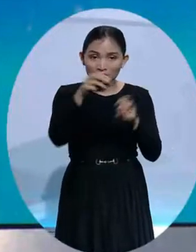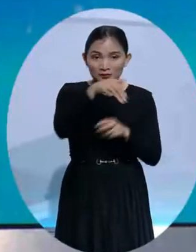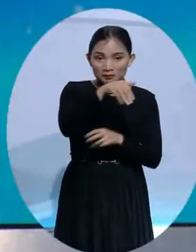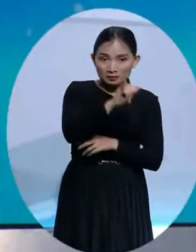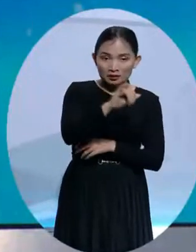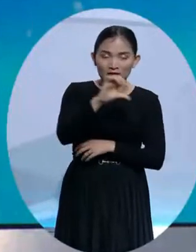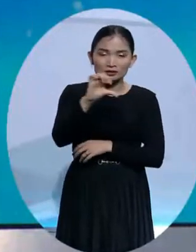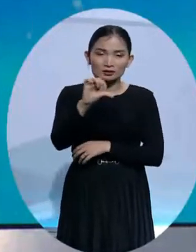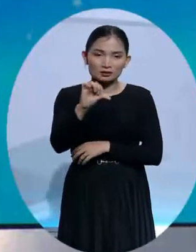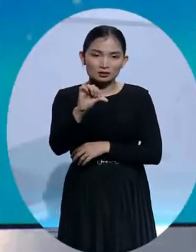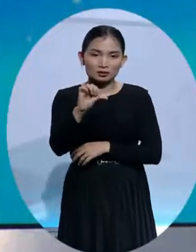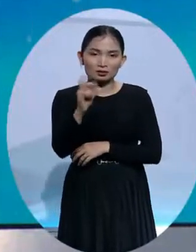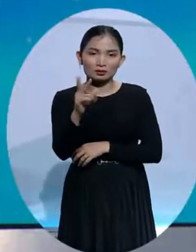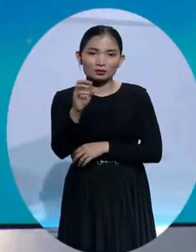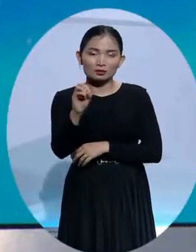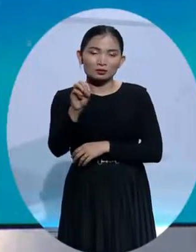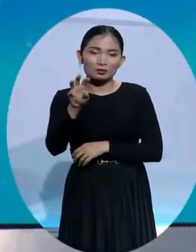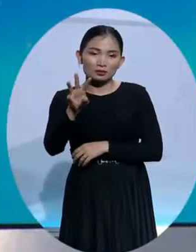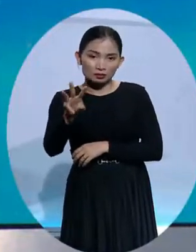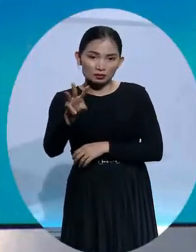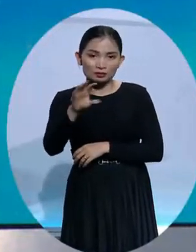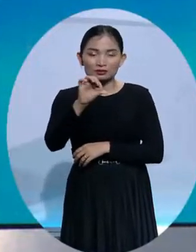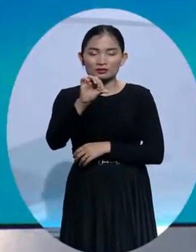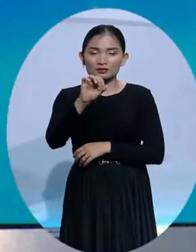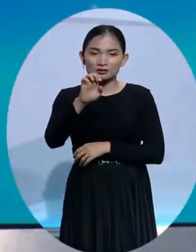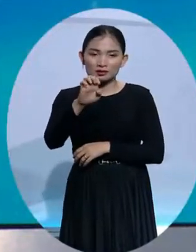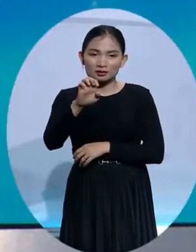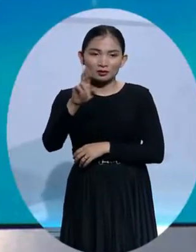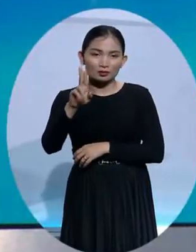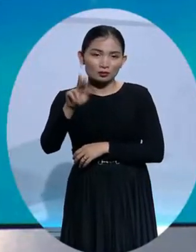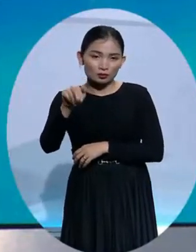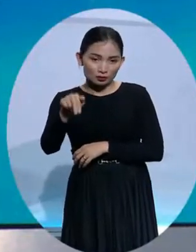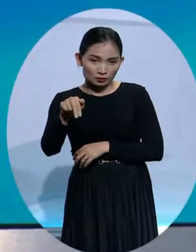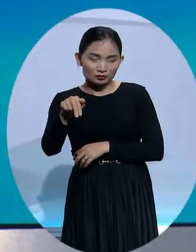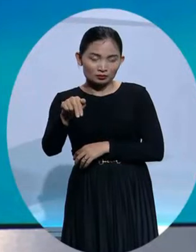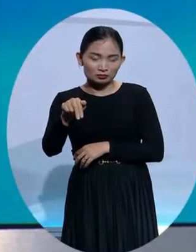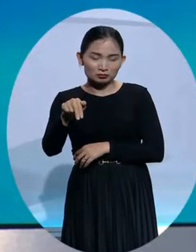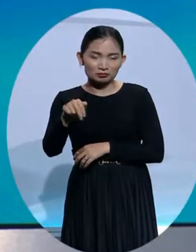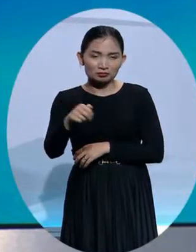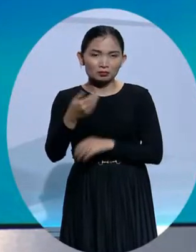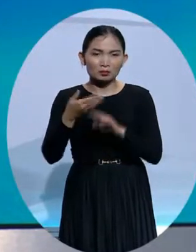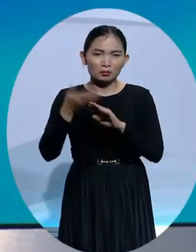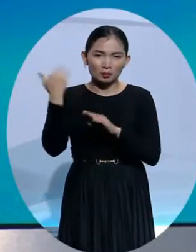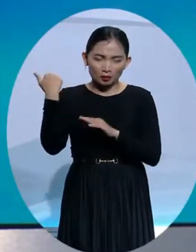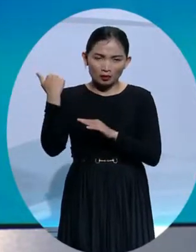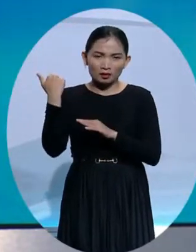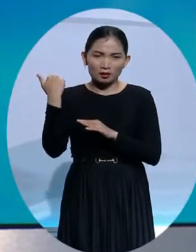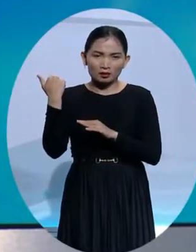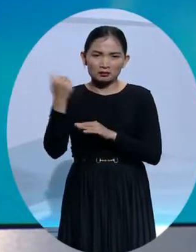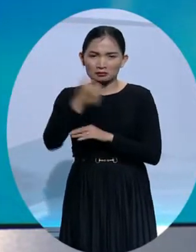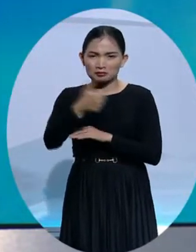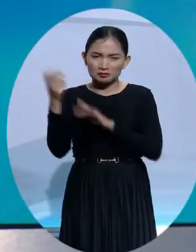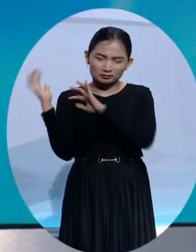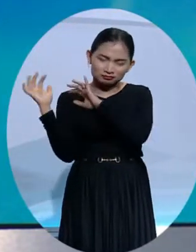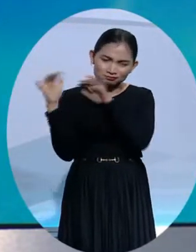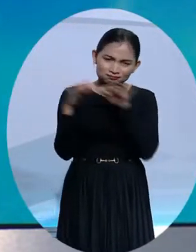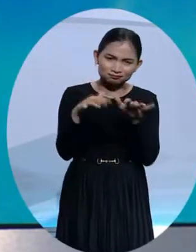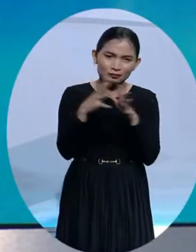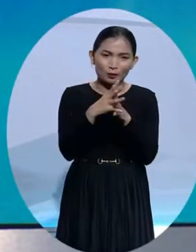Thành phố Hồ Chí Minh vào tối qua đã thu hút hơn 1.000 bạn trẻ đến tham gia trải nghiệm. Đây là sự kiện do chính quyền thành phố Seoul và